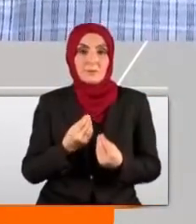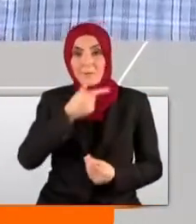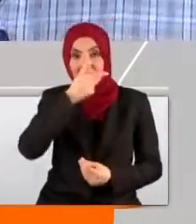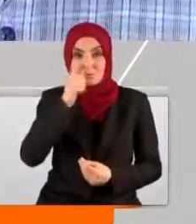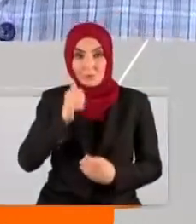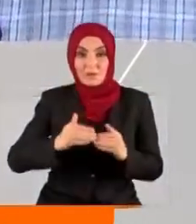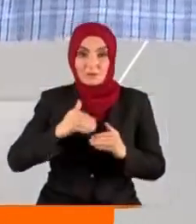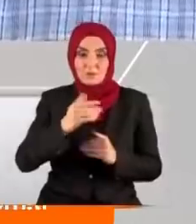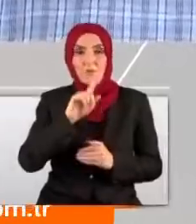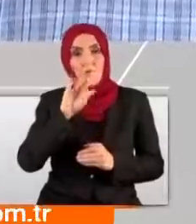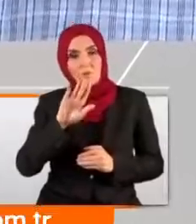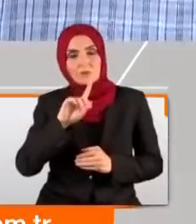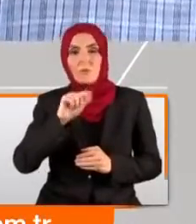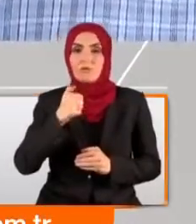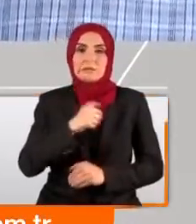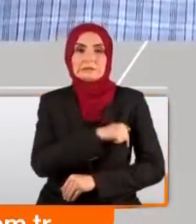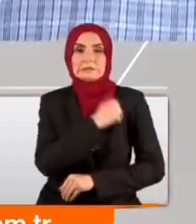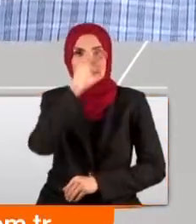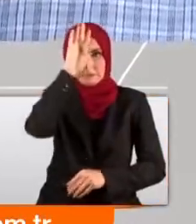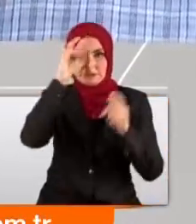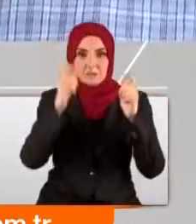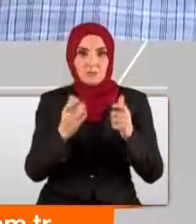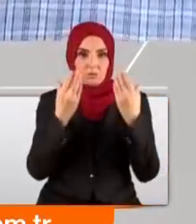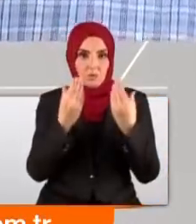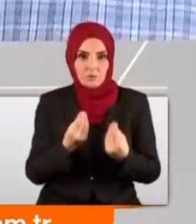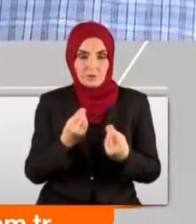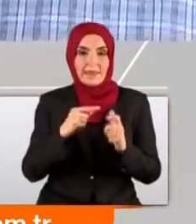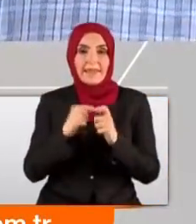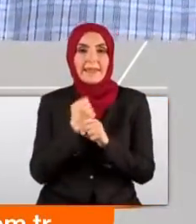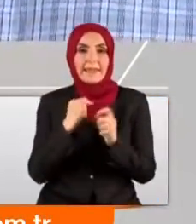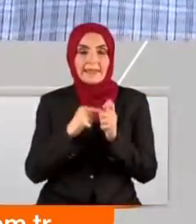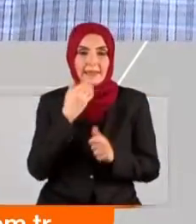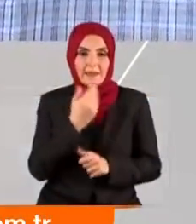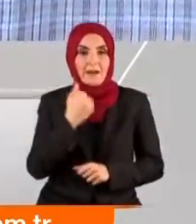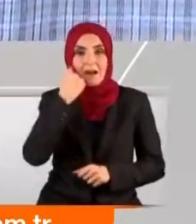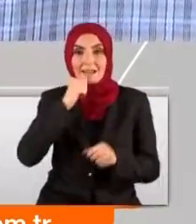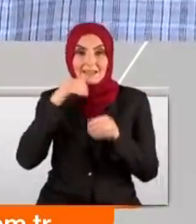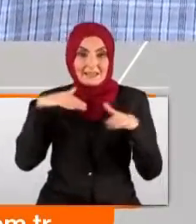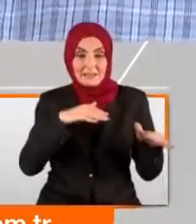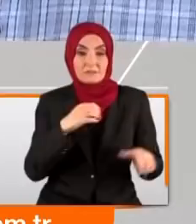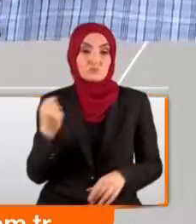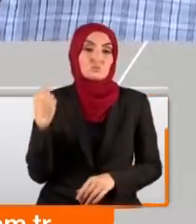Ege ve Akdeniz'e de kuvvetli rüzgar alacak, fırtına şeklinde olacak. Sibirya